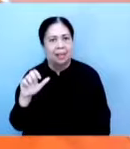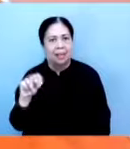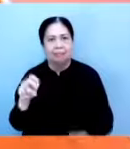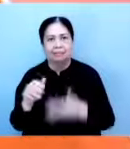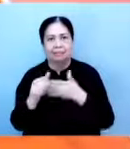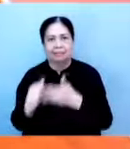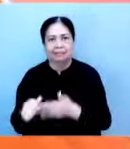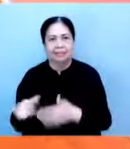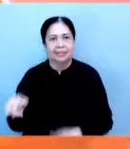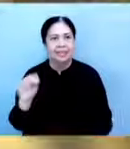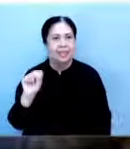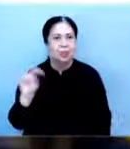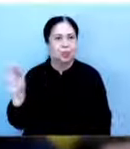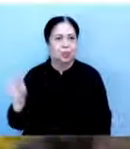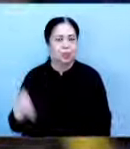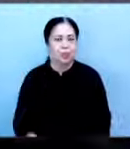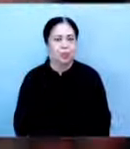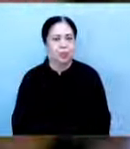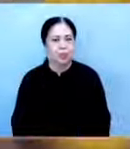lady